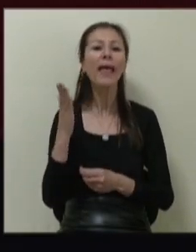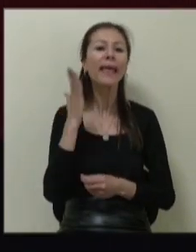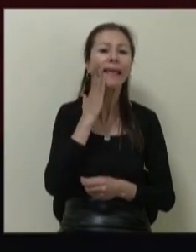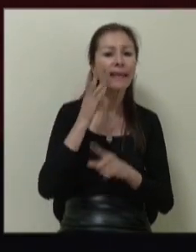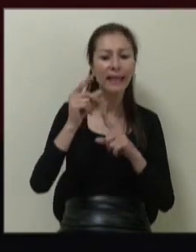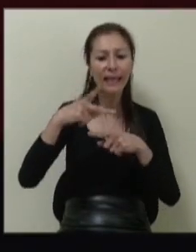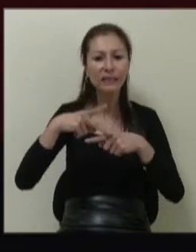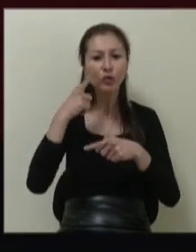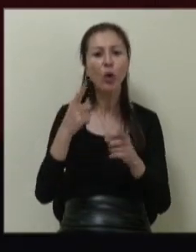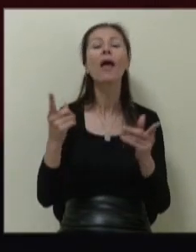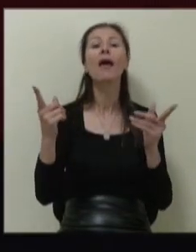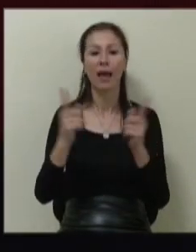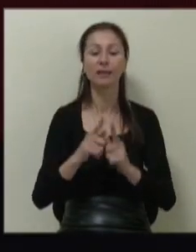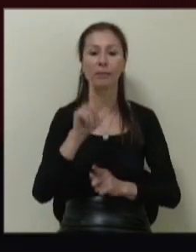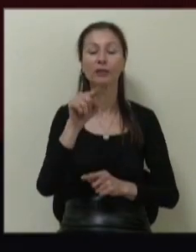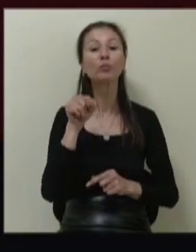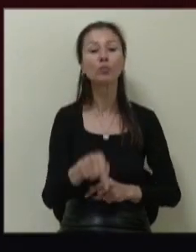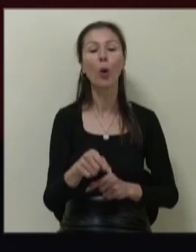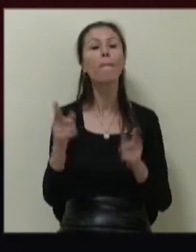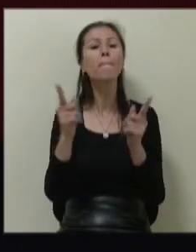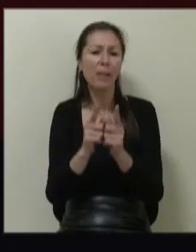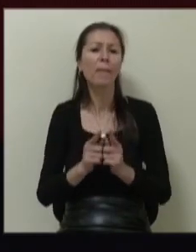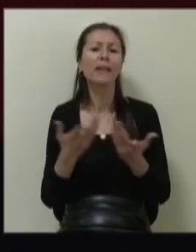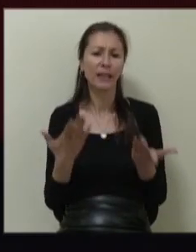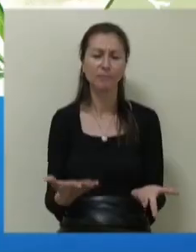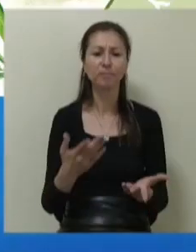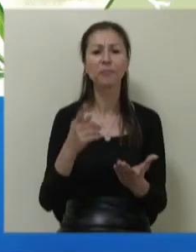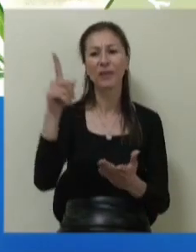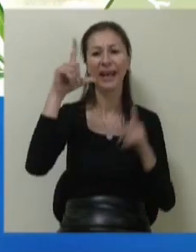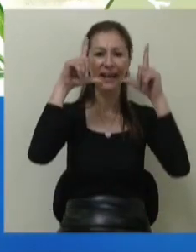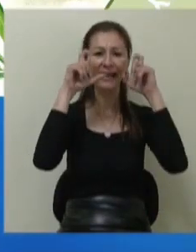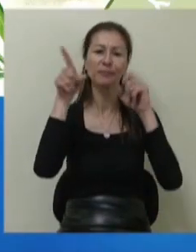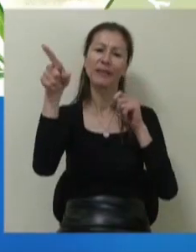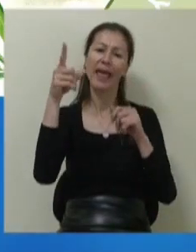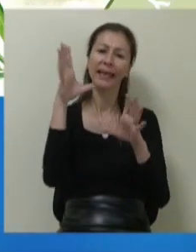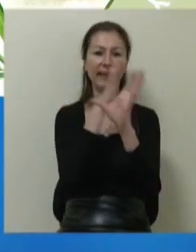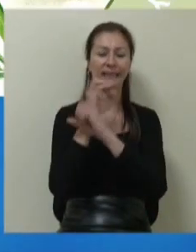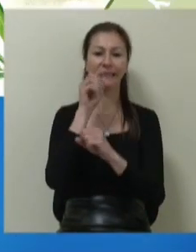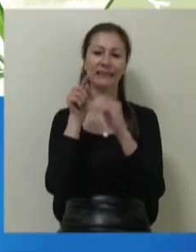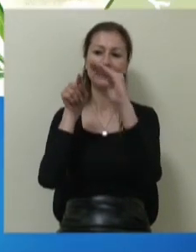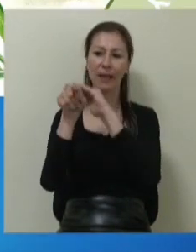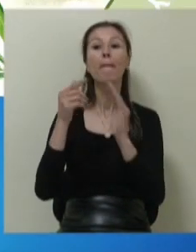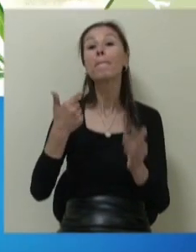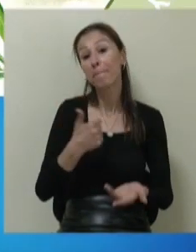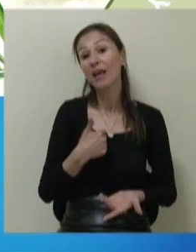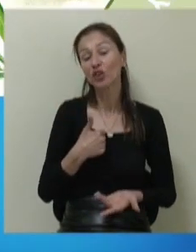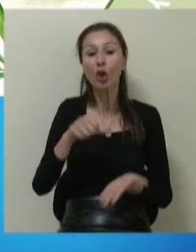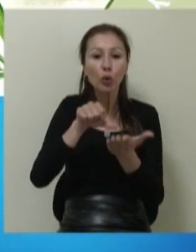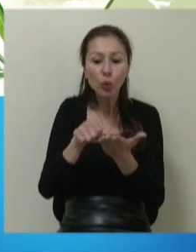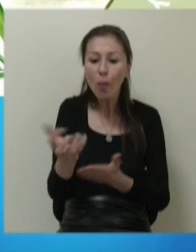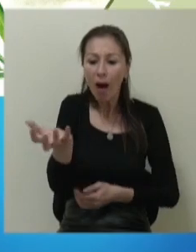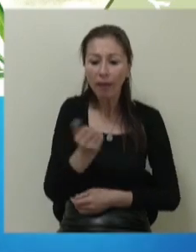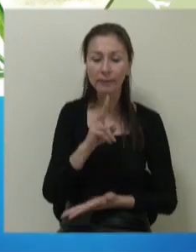hesap etmemiz lazım. Bunun matematiği bu naif resimde gizli bence. Eğer tüm